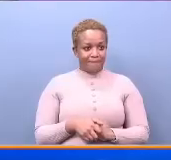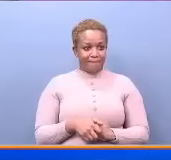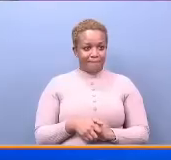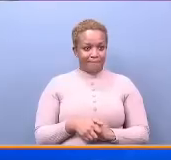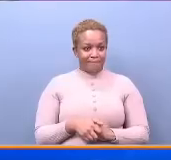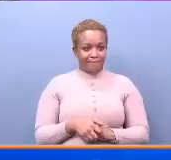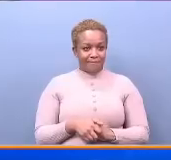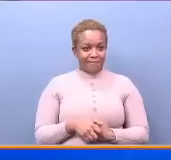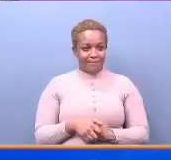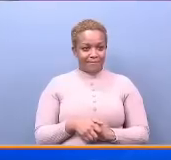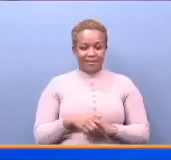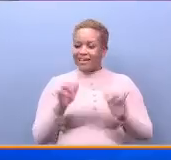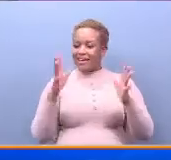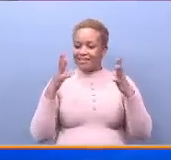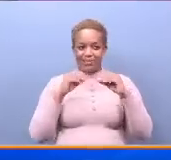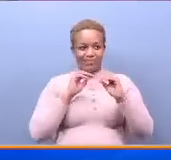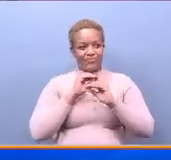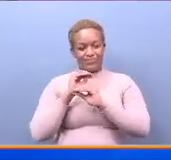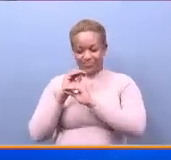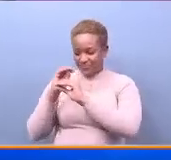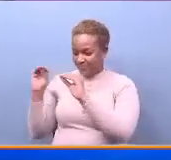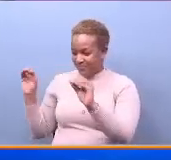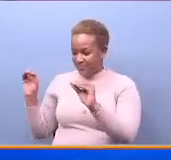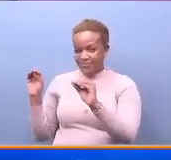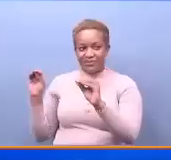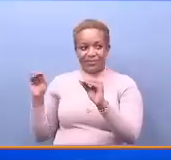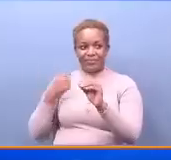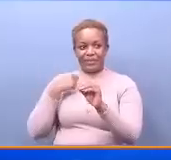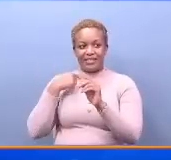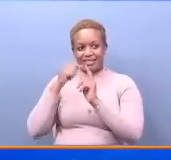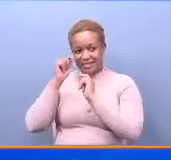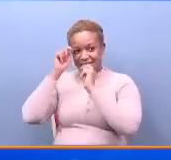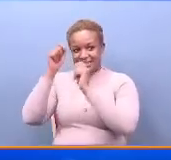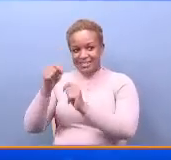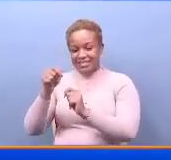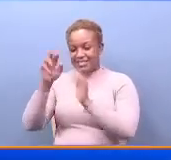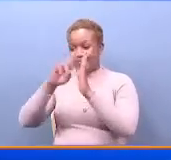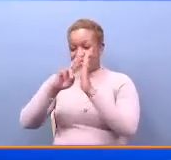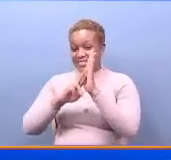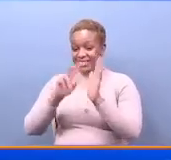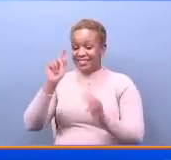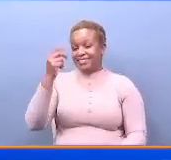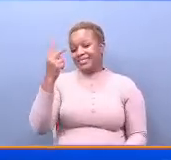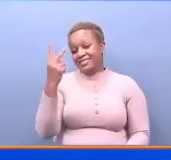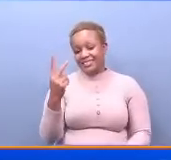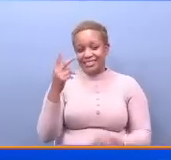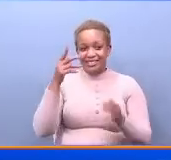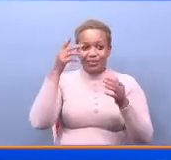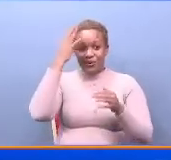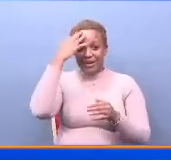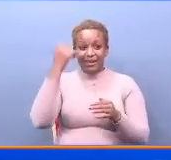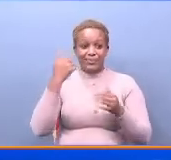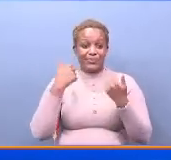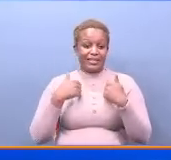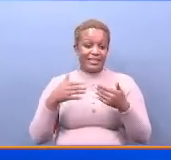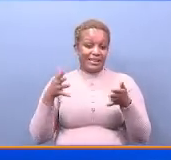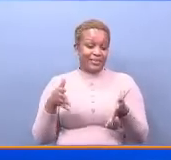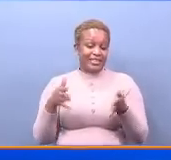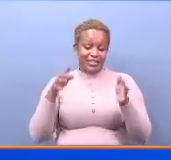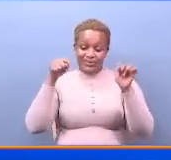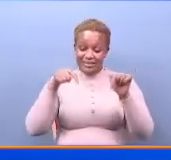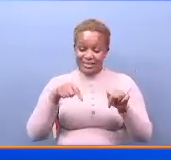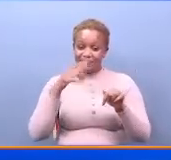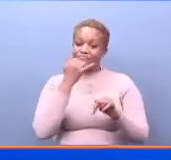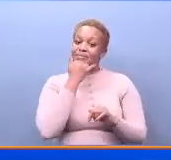kama kuna wakati. Hatutakubali hilo. Hatutakubali hilo. Wote niheshimu sheria za TV 47 ziko hapa leo. So makosa